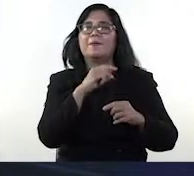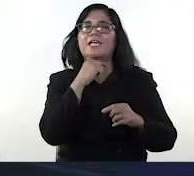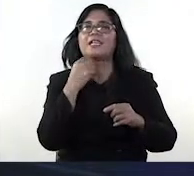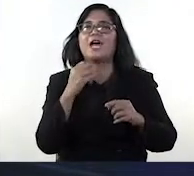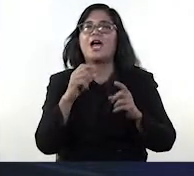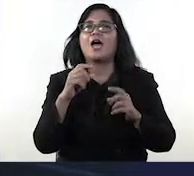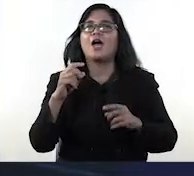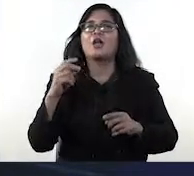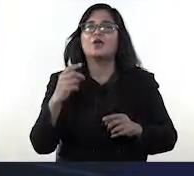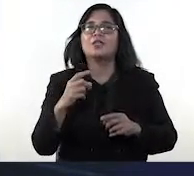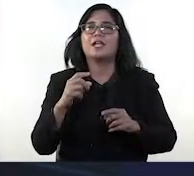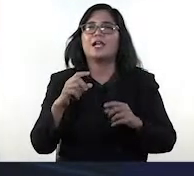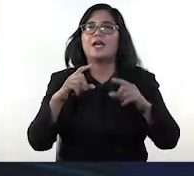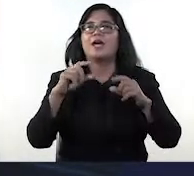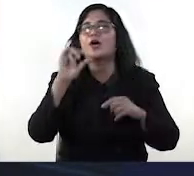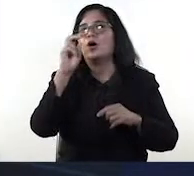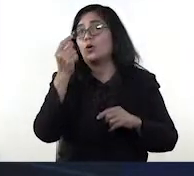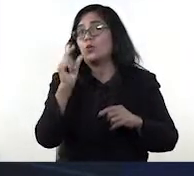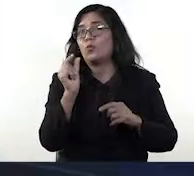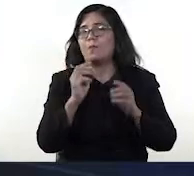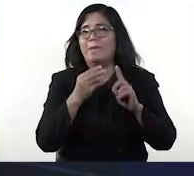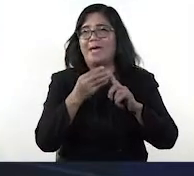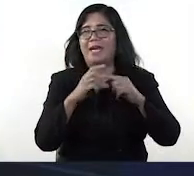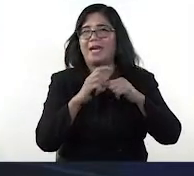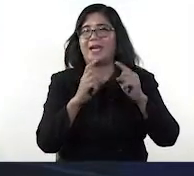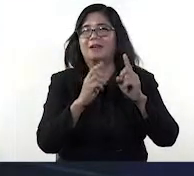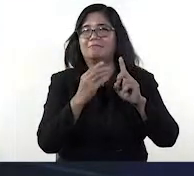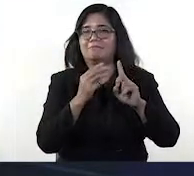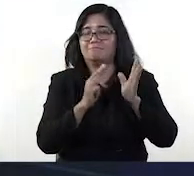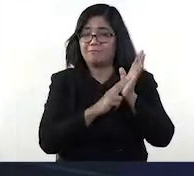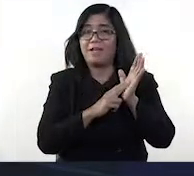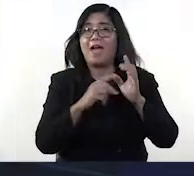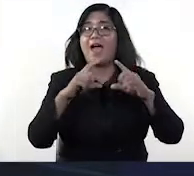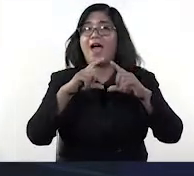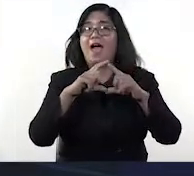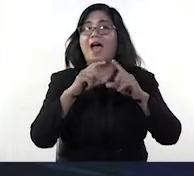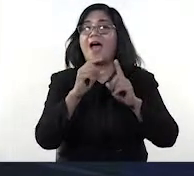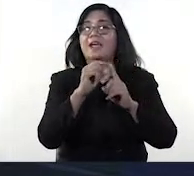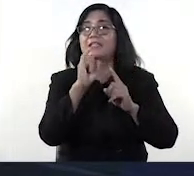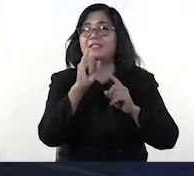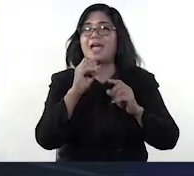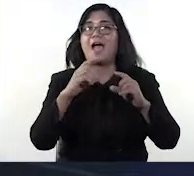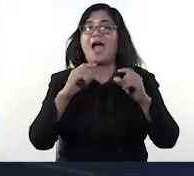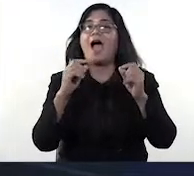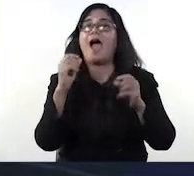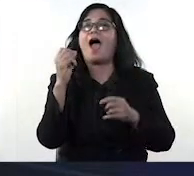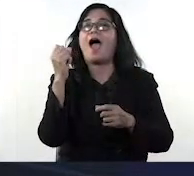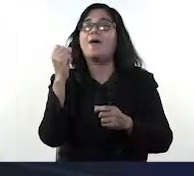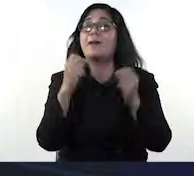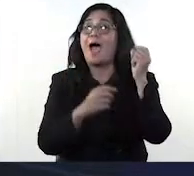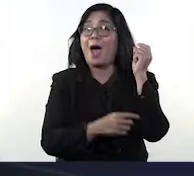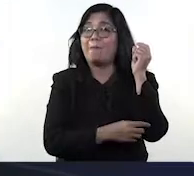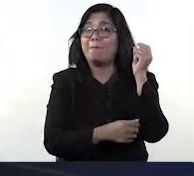Abraham ya panggil saya secara khusus dan dia bilang Hai Gilbert Hai